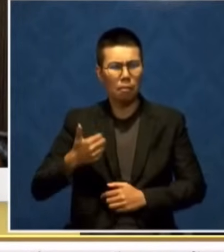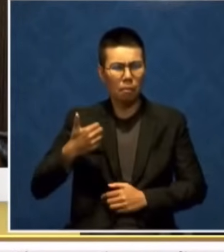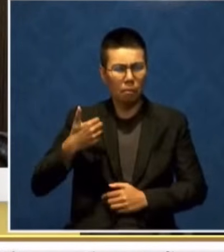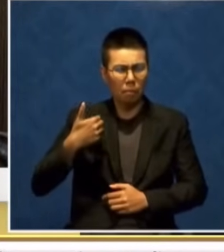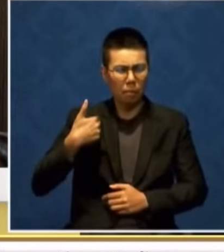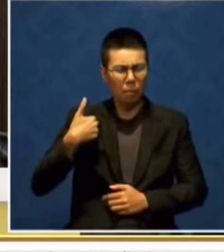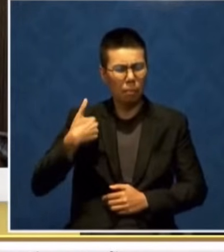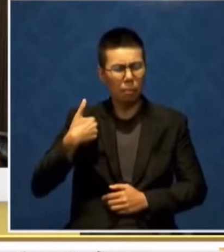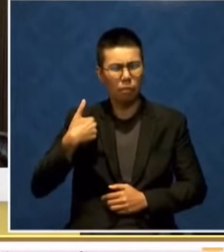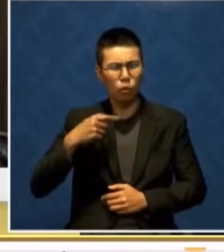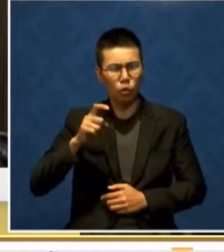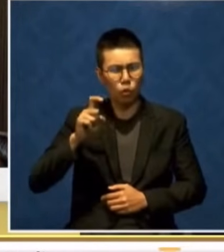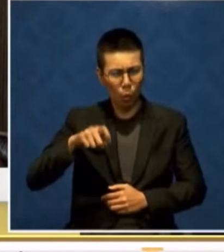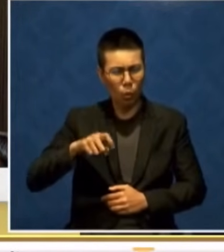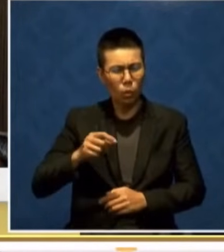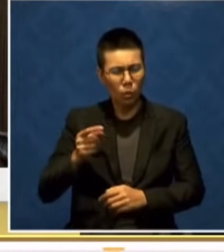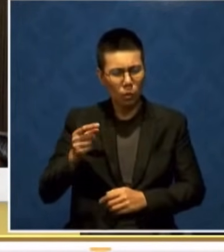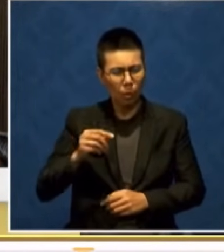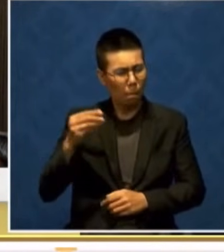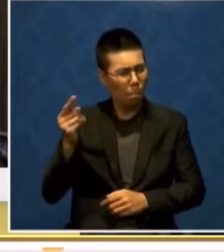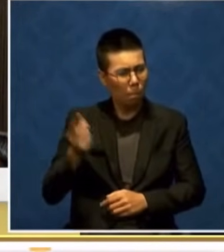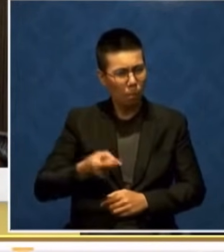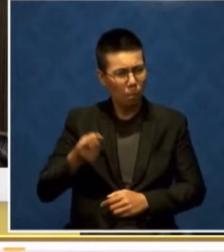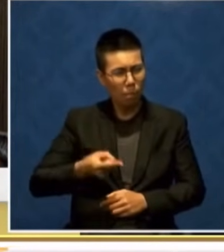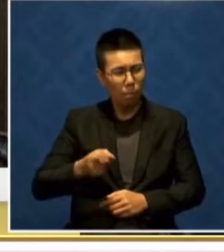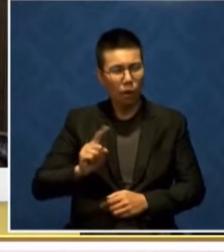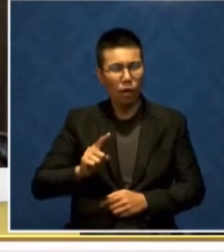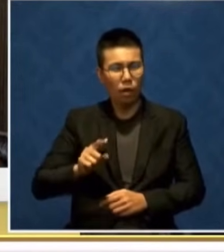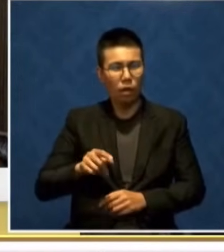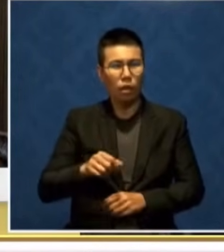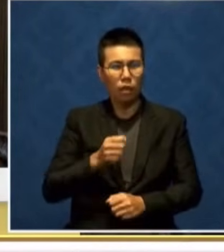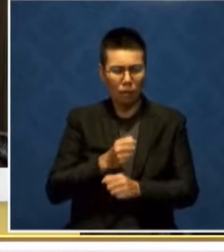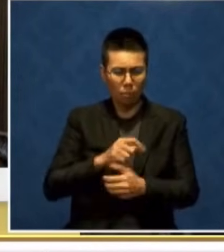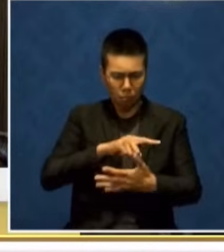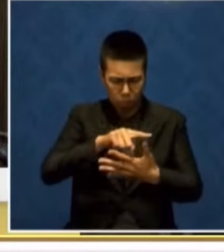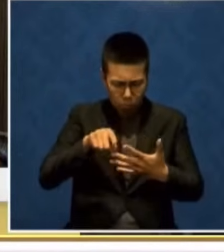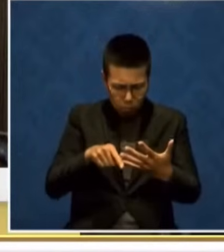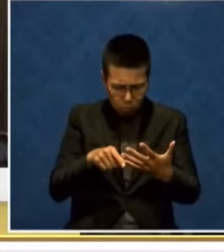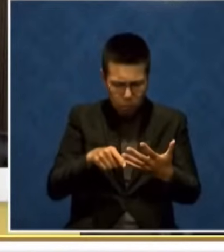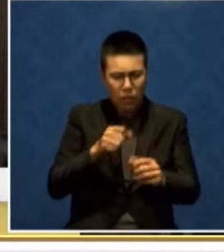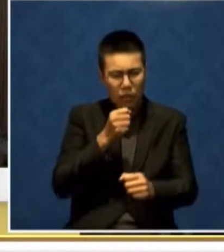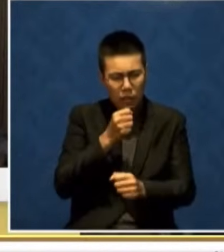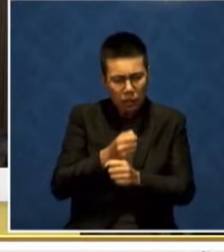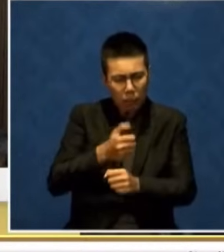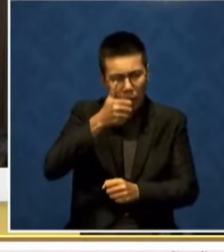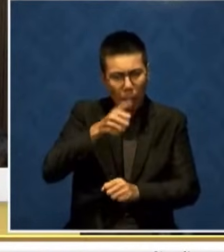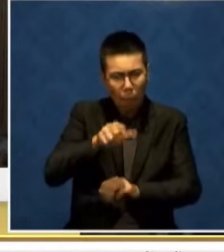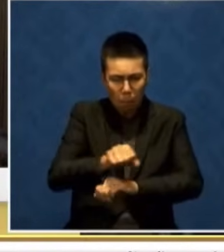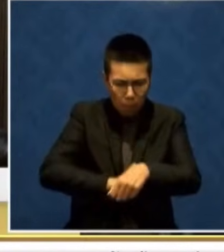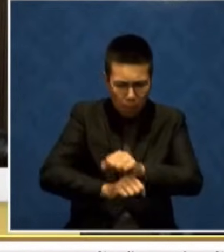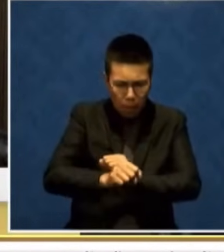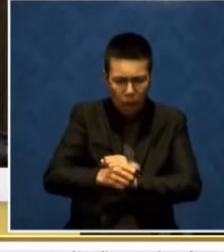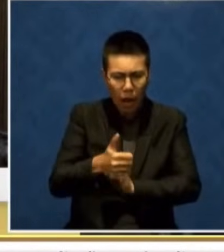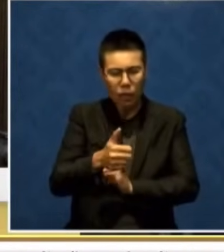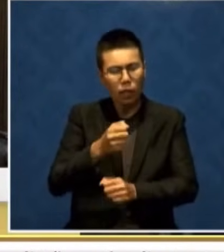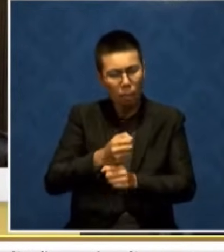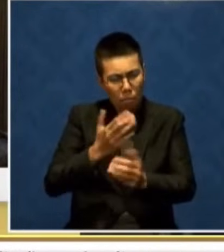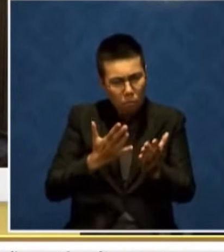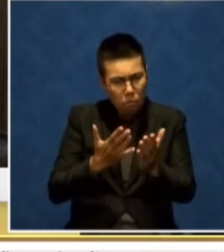ย้ำกัน 5ข้อนี้จะปฏิบัติได้ 5ข้อนี้จะทำสำเร็จ